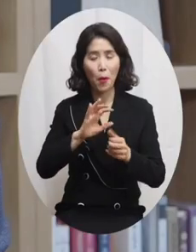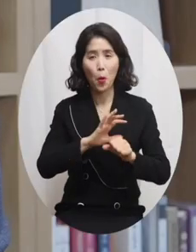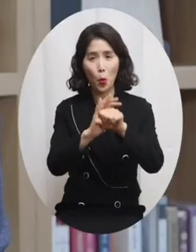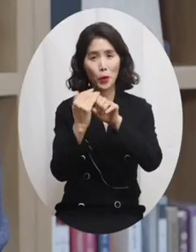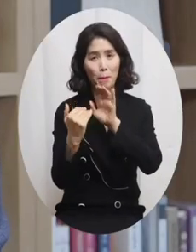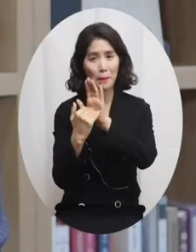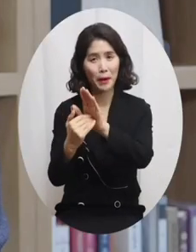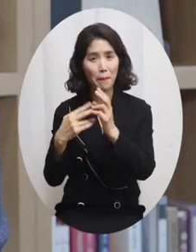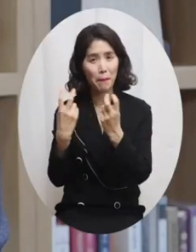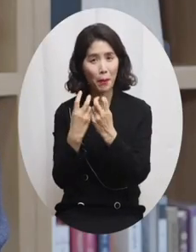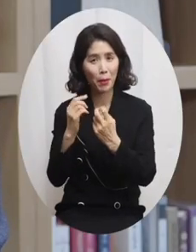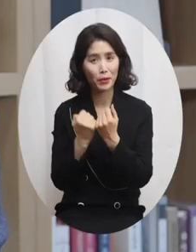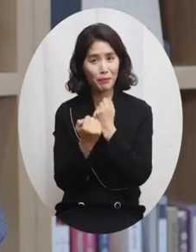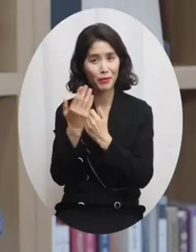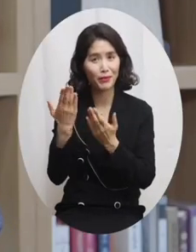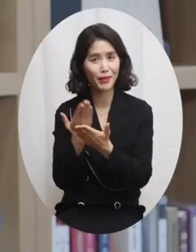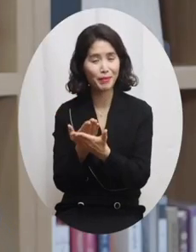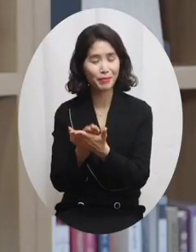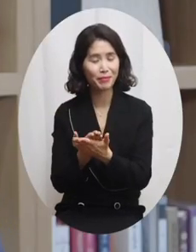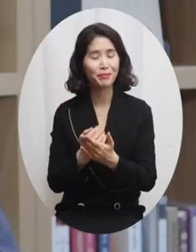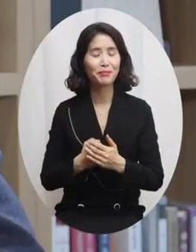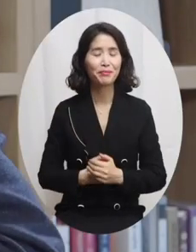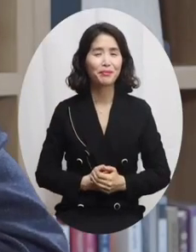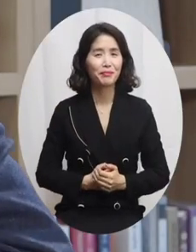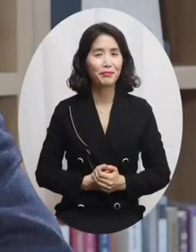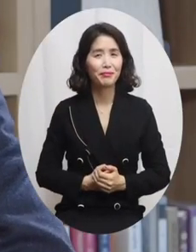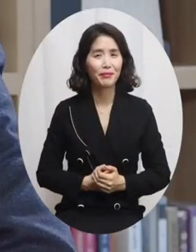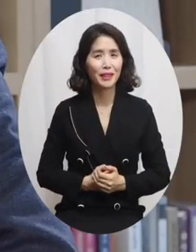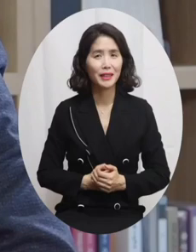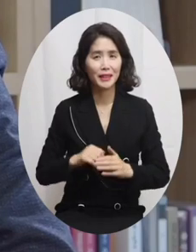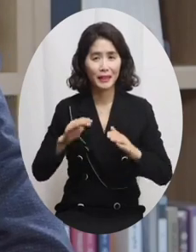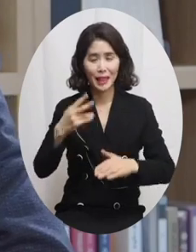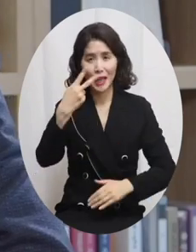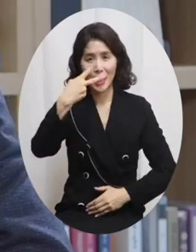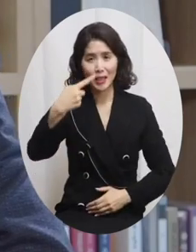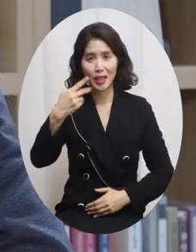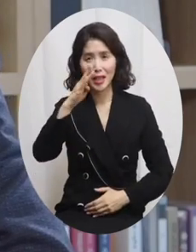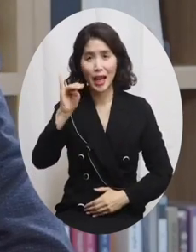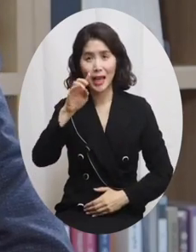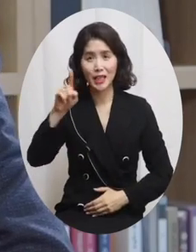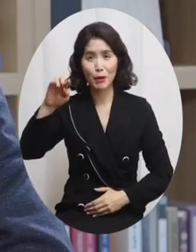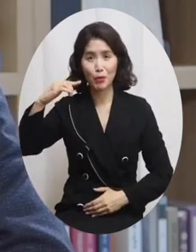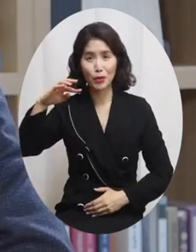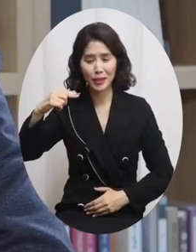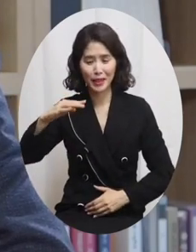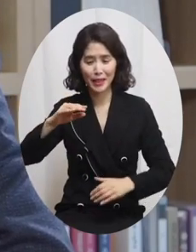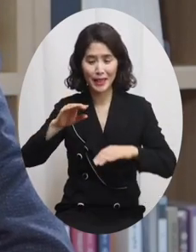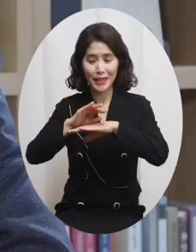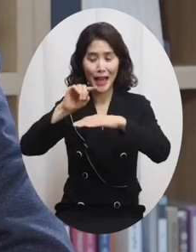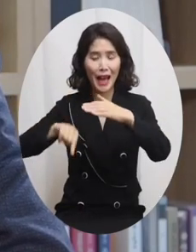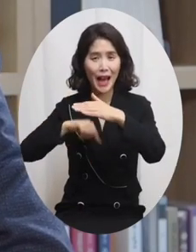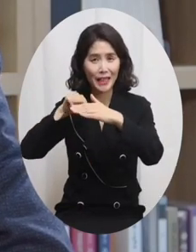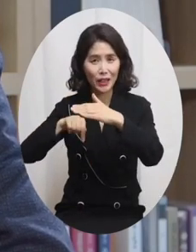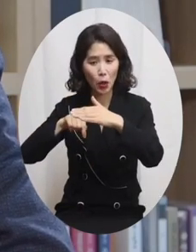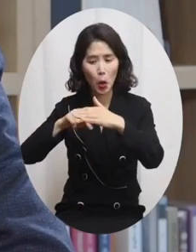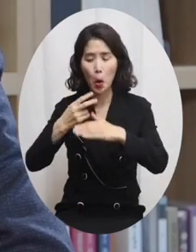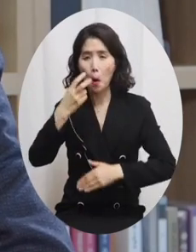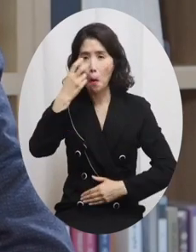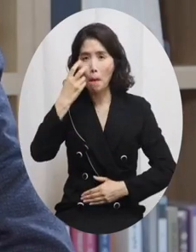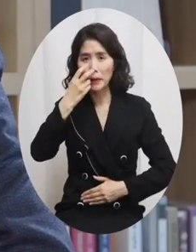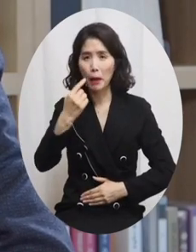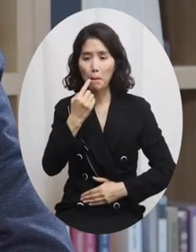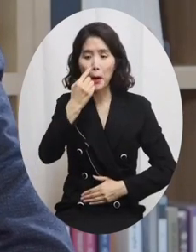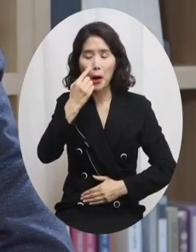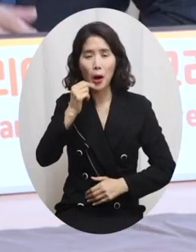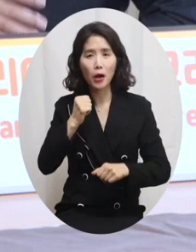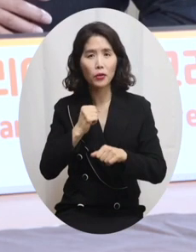좀 소개 좀 해주실까요? 네, 네 우선 뭐 드라이브스루는 저희도 그 만들면서 이렇게까지 저기